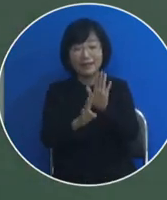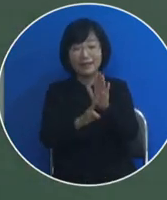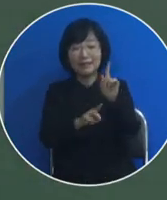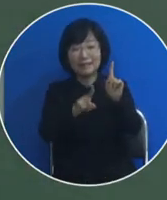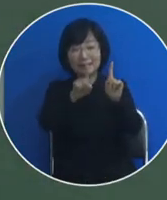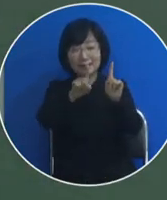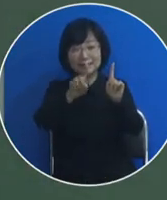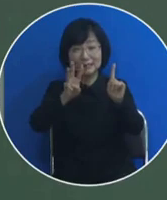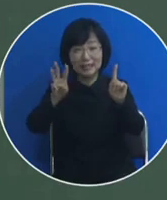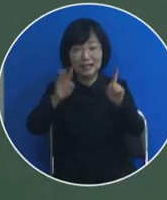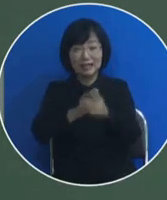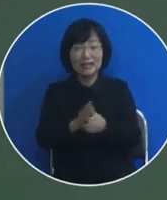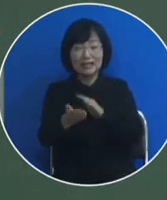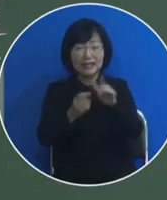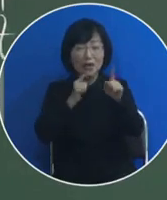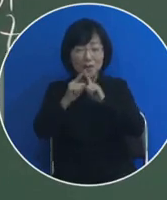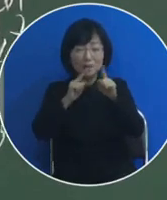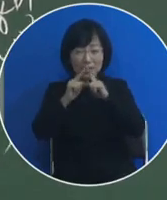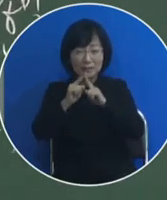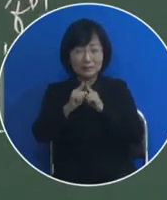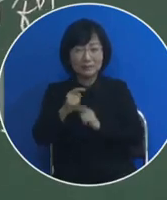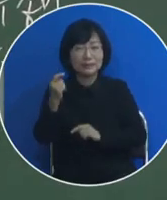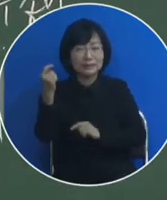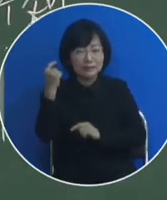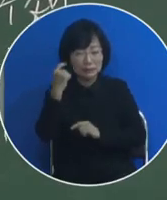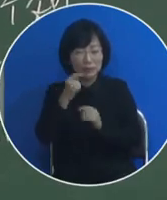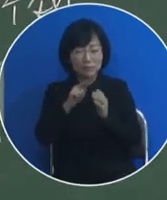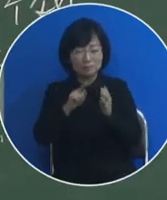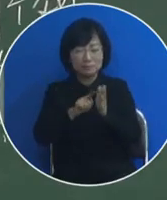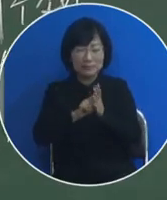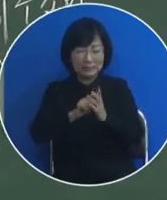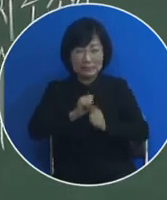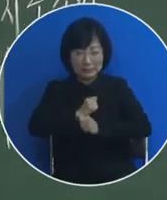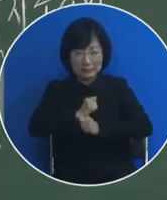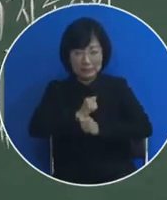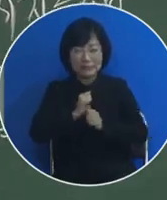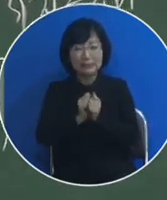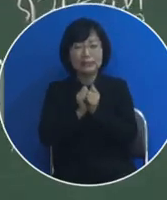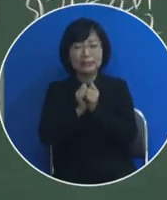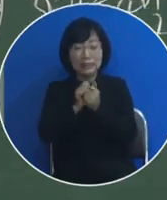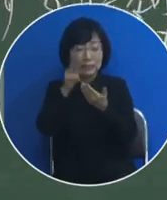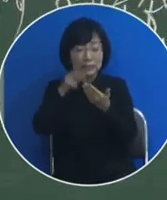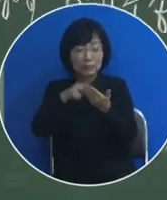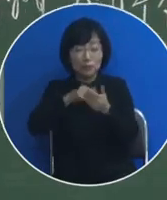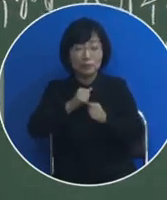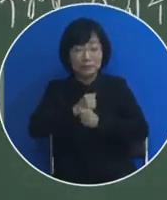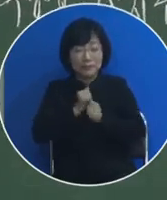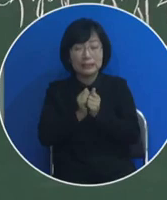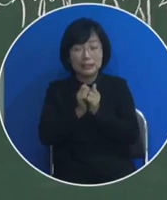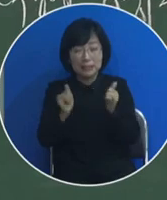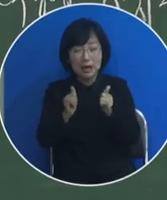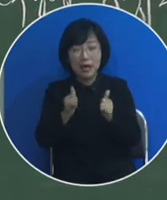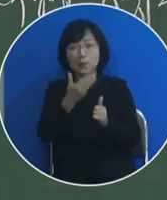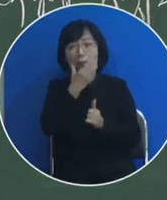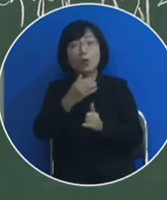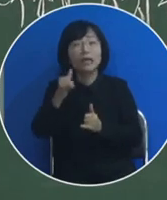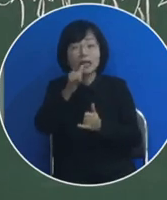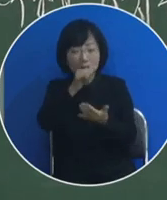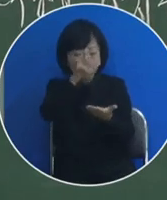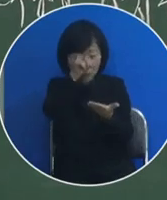자, 듣는 자, 지키는 자 복이다. In Revelation 1 verse 1 to 3, those who hear and read and listen to the words of God and keep it are